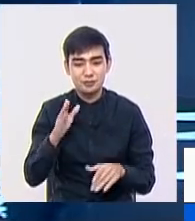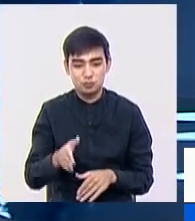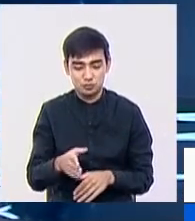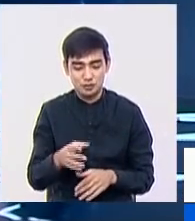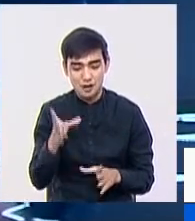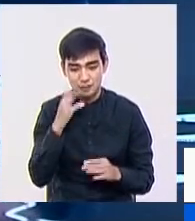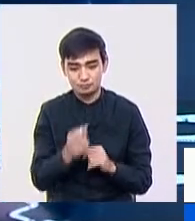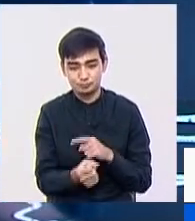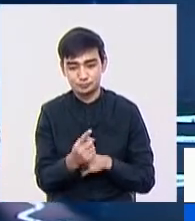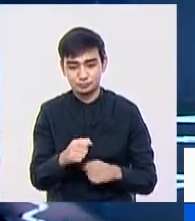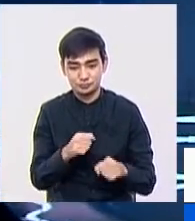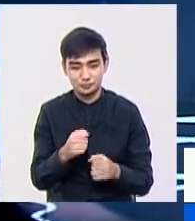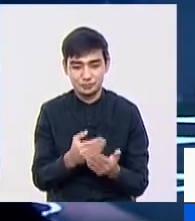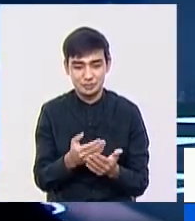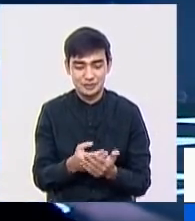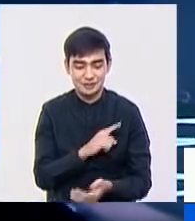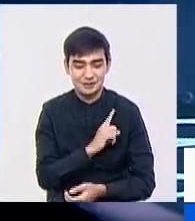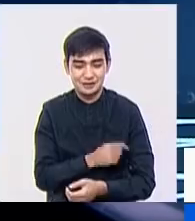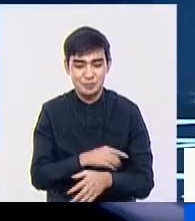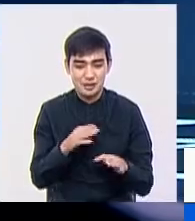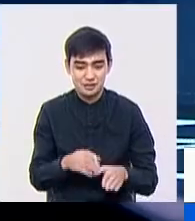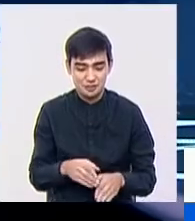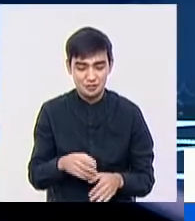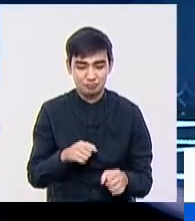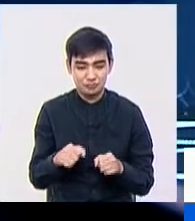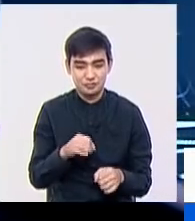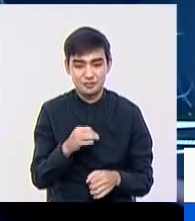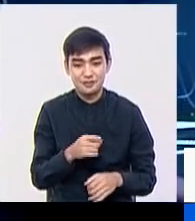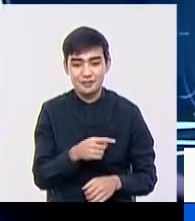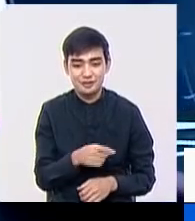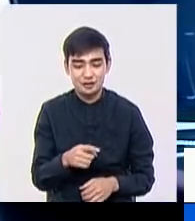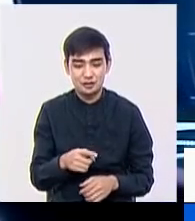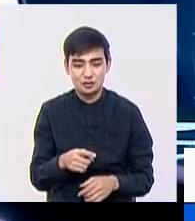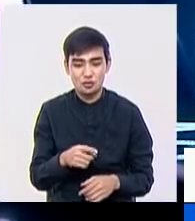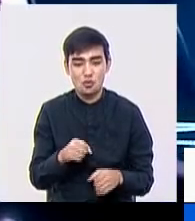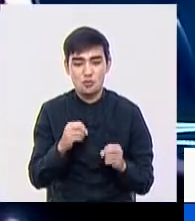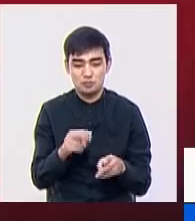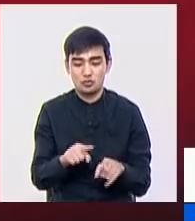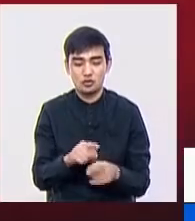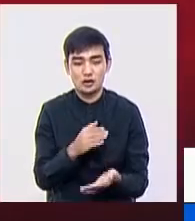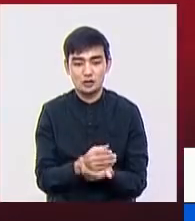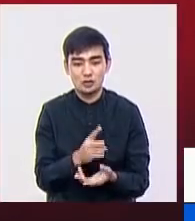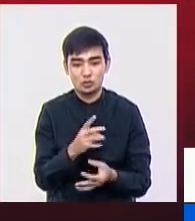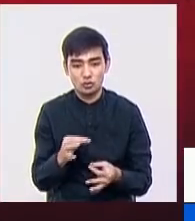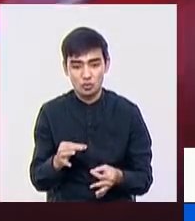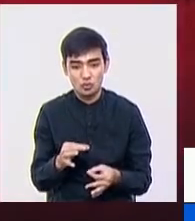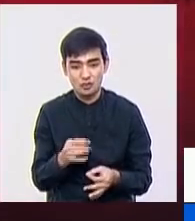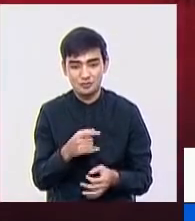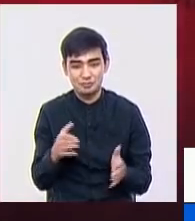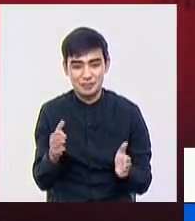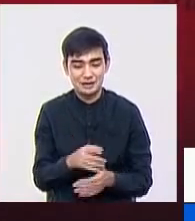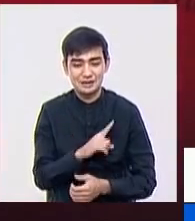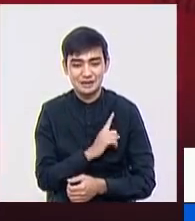где могут возникнуть менее сильные землетрясения. Они тоже опасны, но они